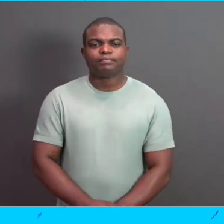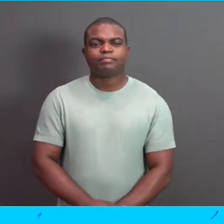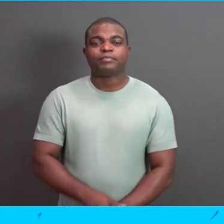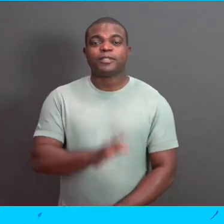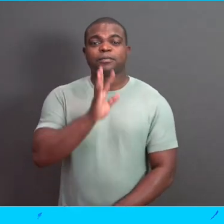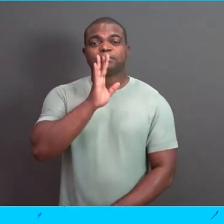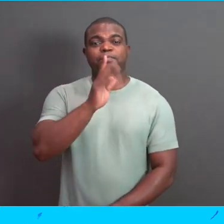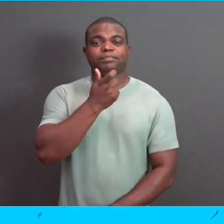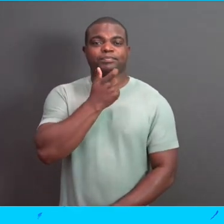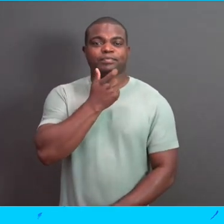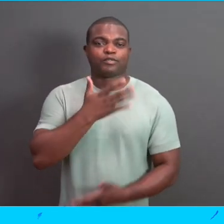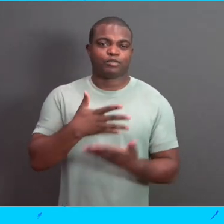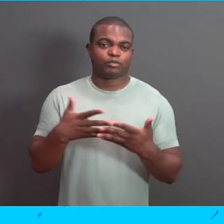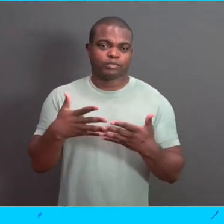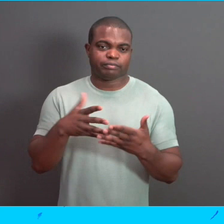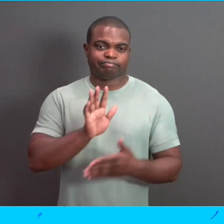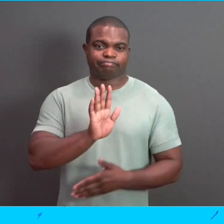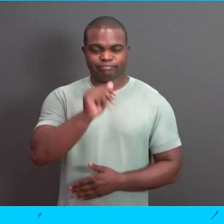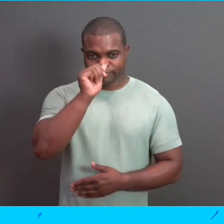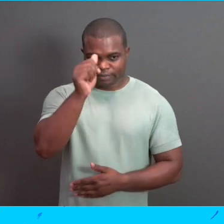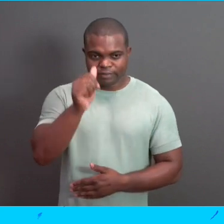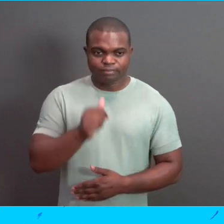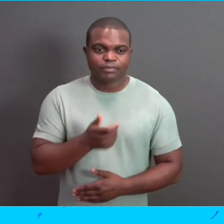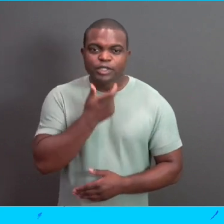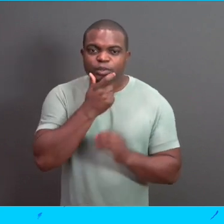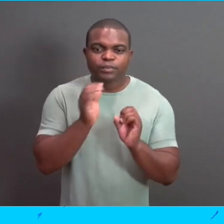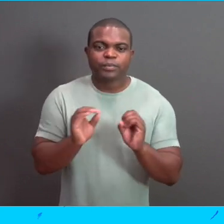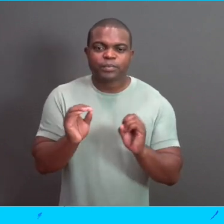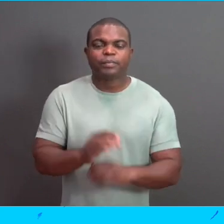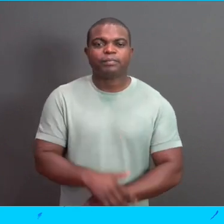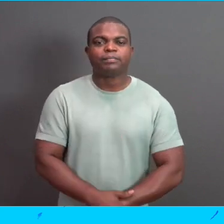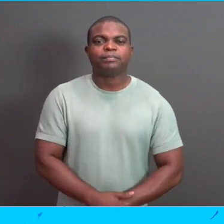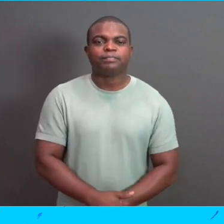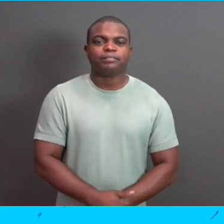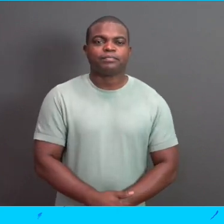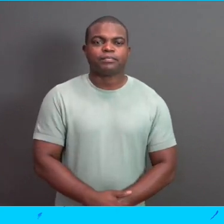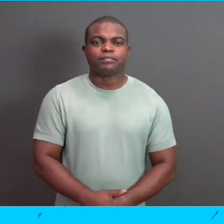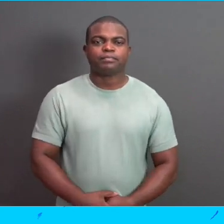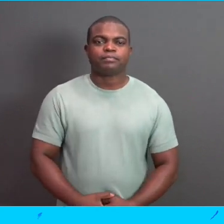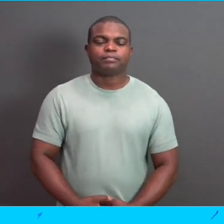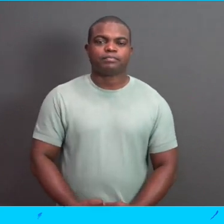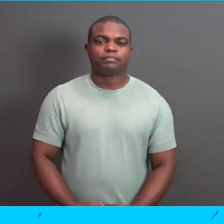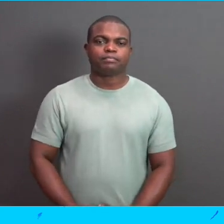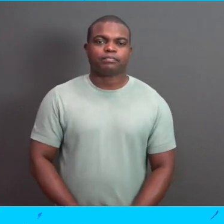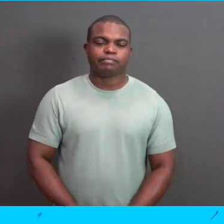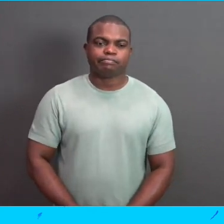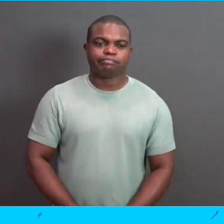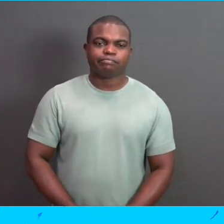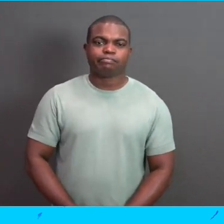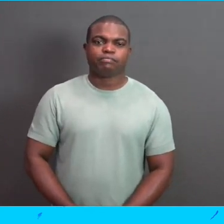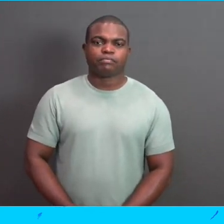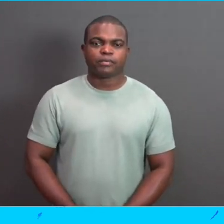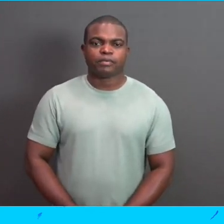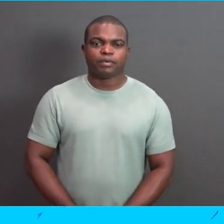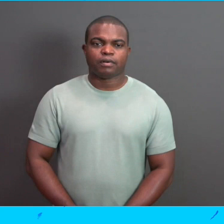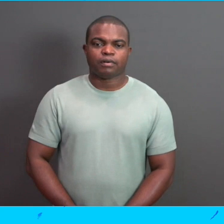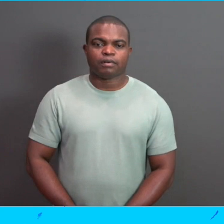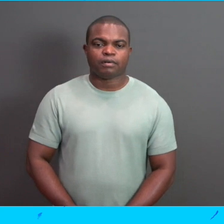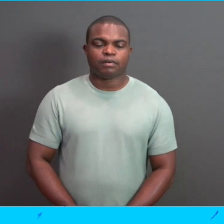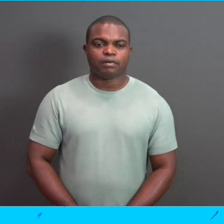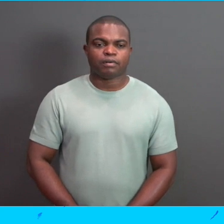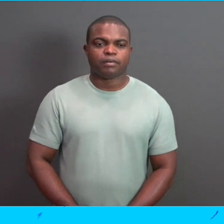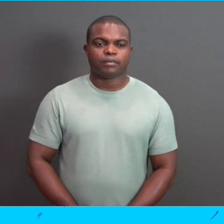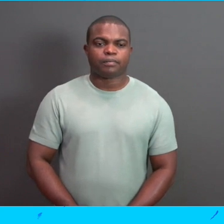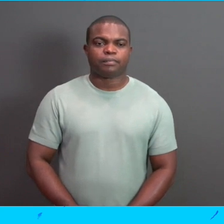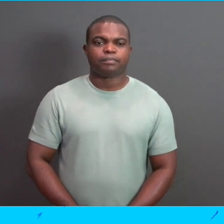entrepreneur. Il faut créer son business. Il faut se développer économiquement et aussi